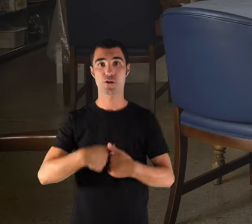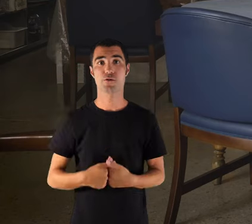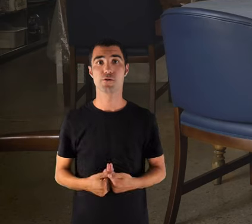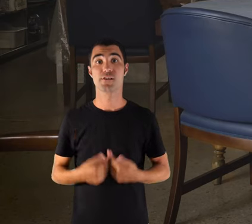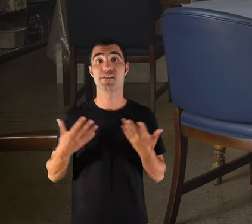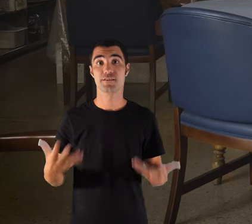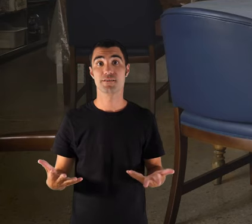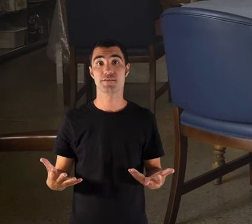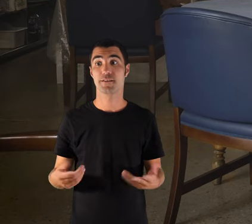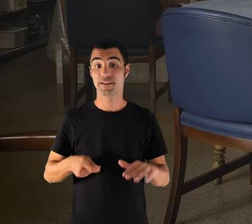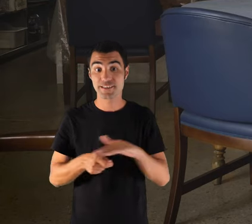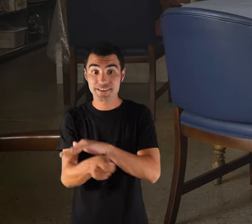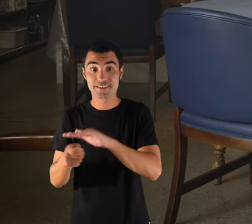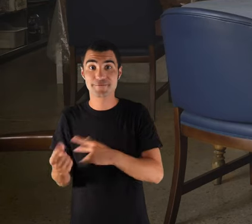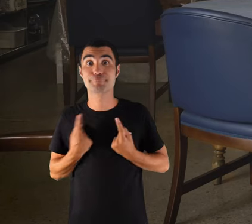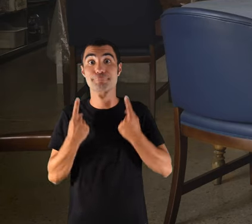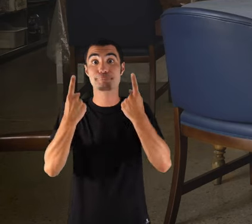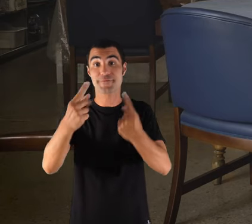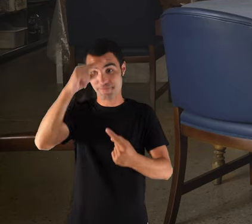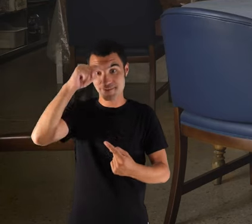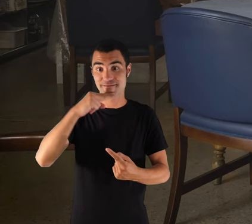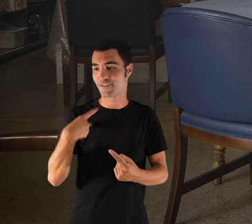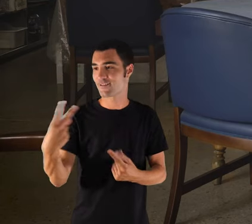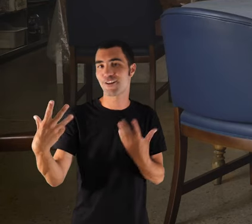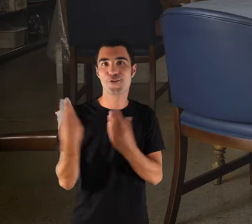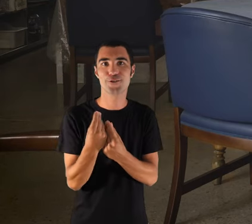I va ser el primer contrabàndol que mon pare va fer jo.